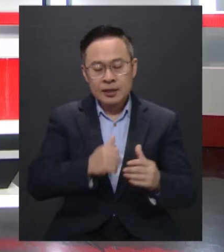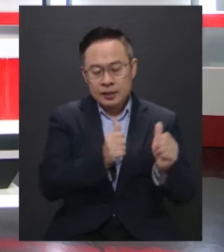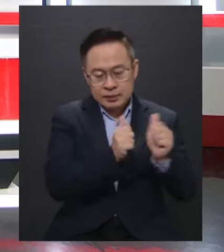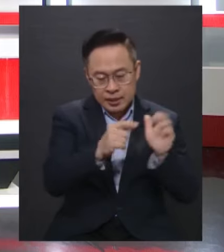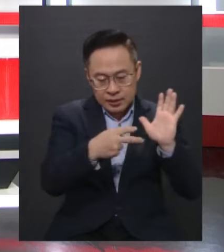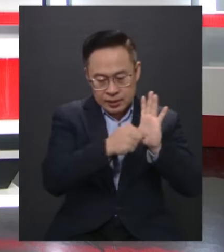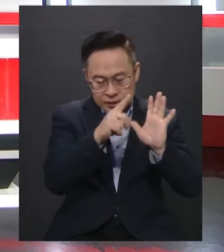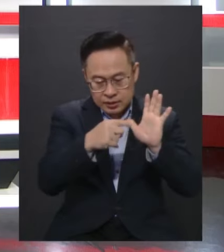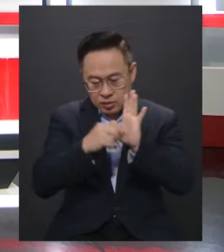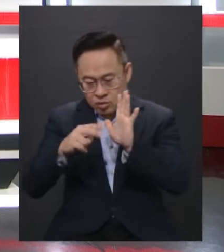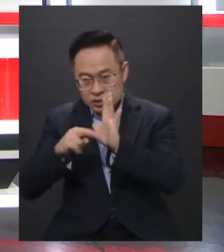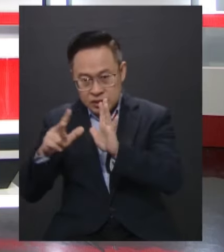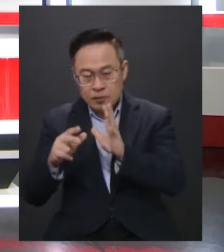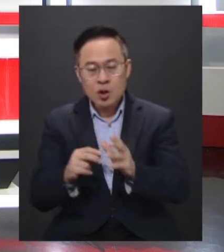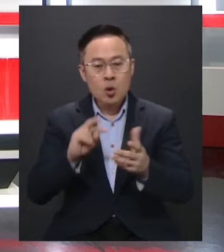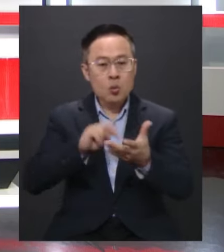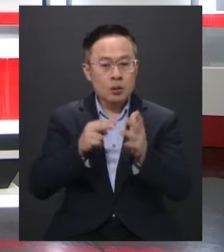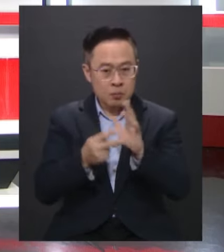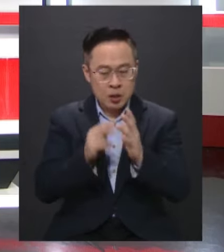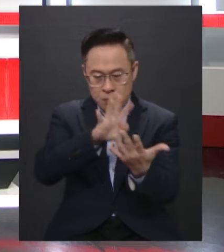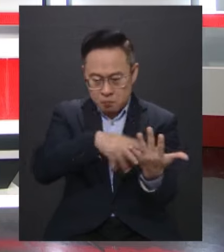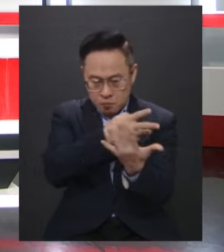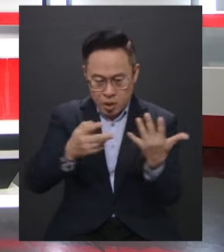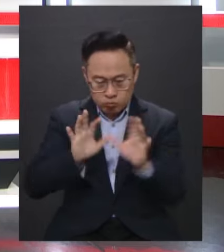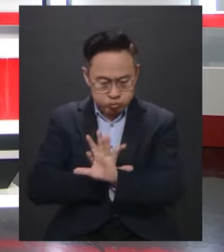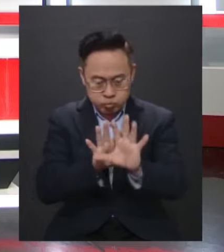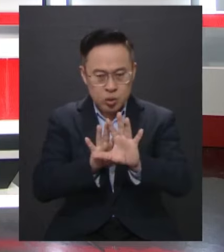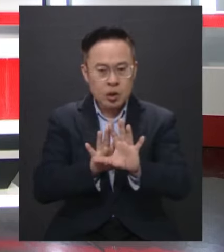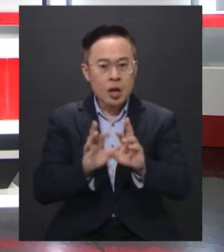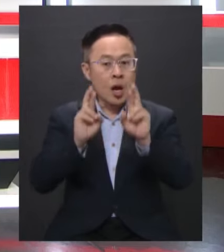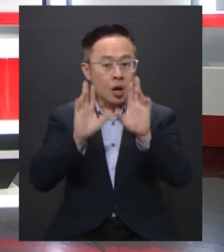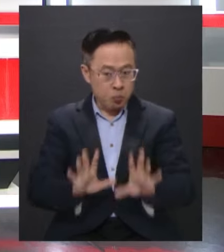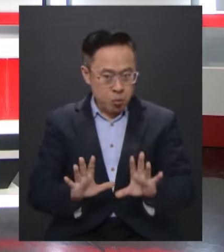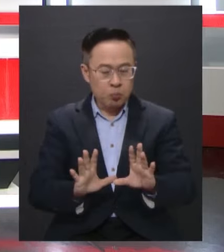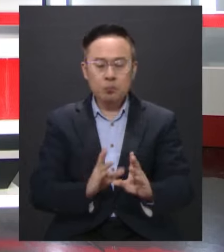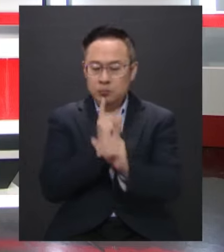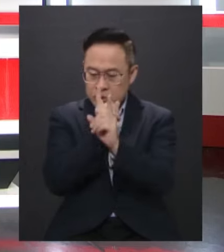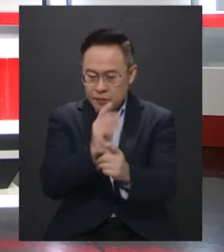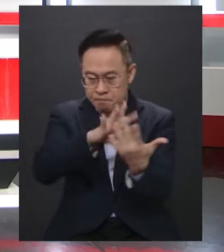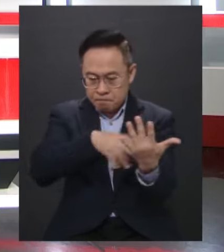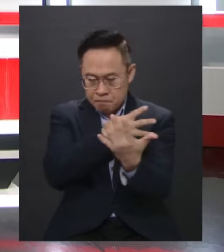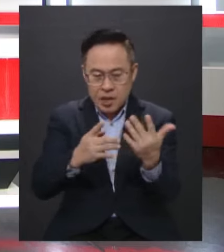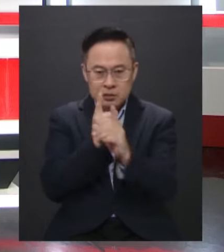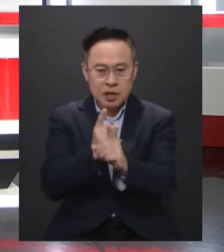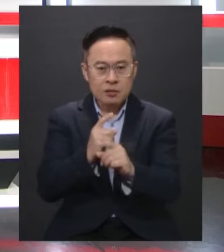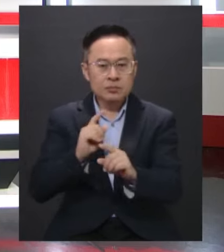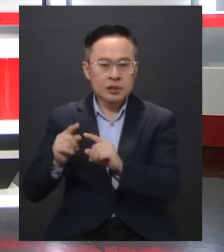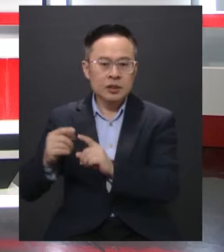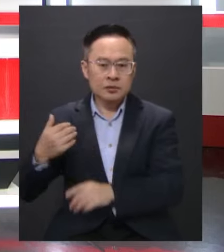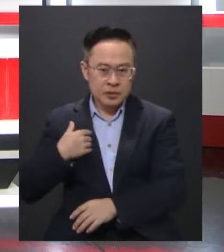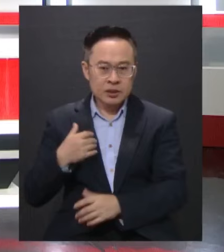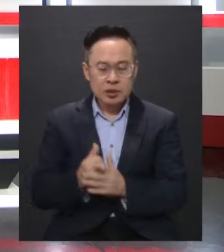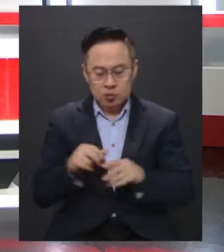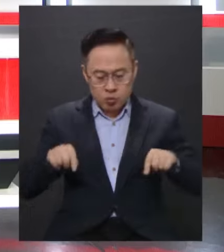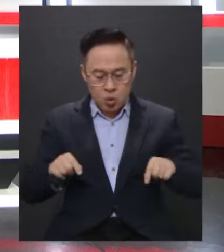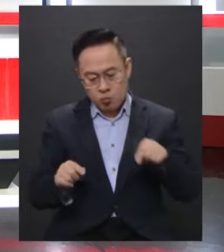ลอด90นาทีทั้ง3เกมจะเห็นว่าเราเล่นกันอย่างมีคุณภาพ ระบบมากขึ้น แล้วมันดูมีแวว เมื่อวานนี้เห็นจังหวะการต่